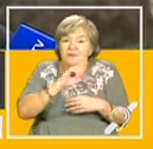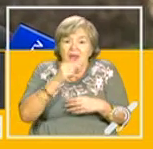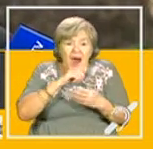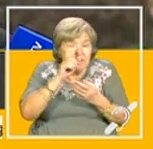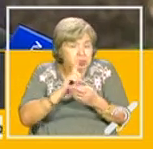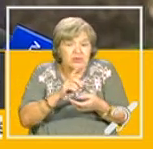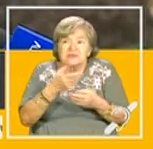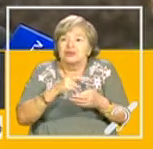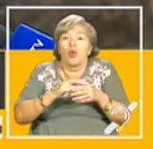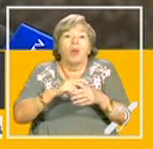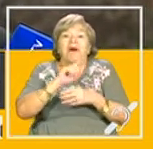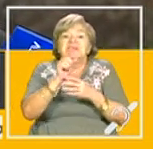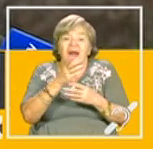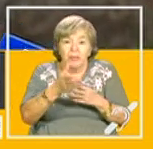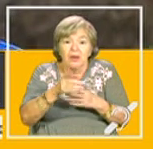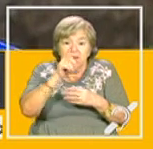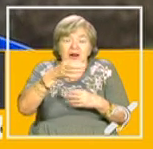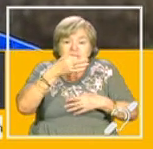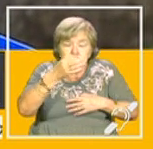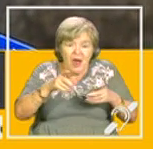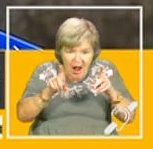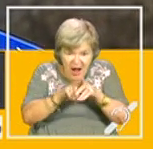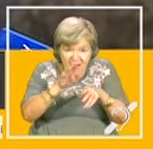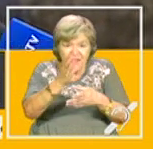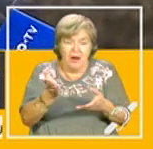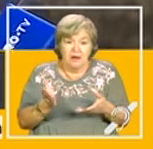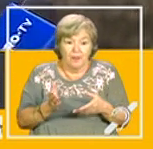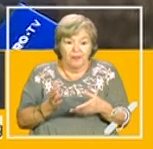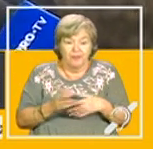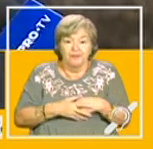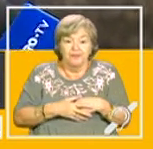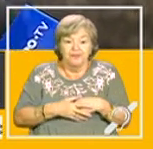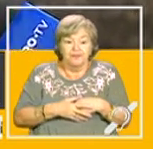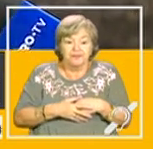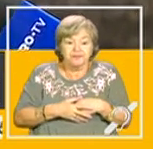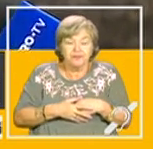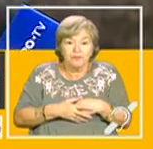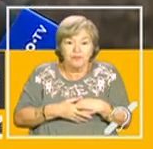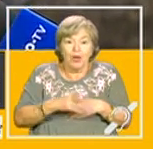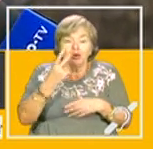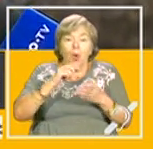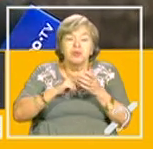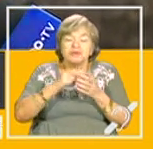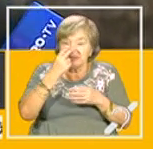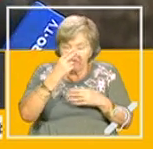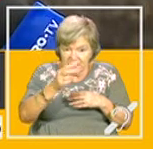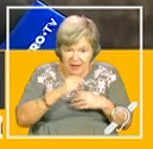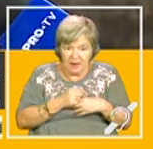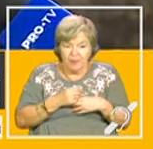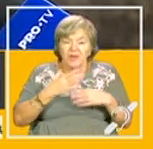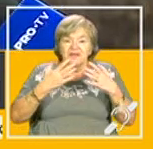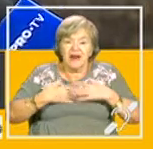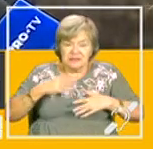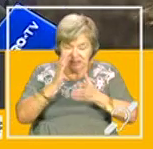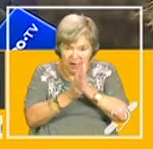mă întrebați. Deci o să-l trimiteți până la 15 noiembrie, o să respectați. Sunt două abordări. Ca să închidem și niște